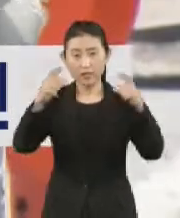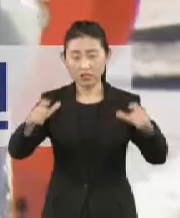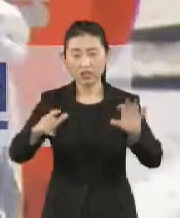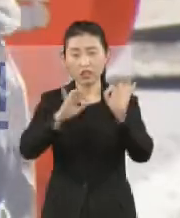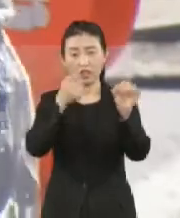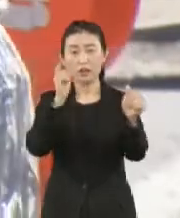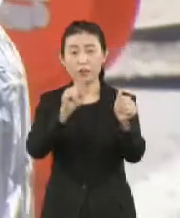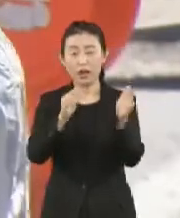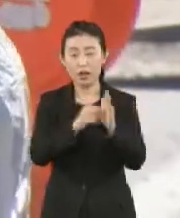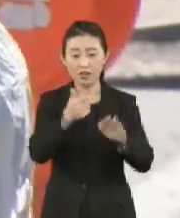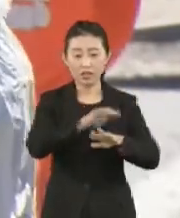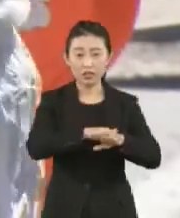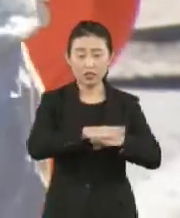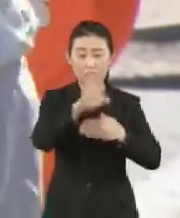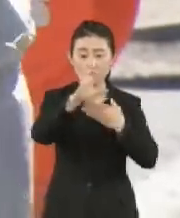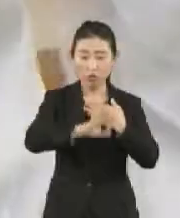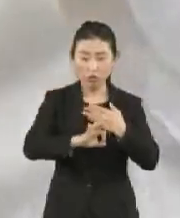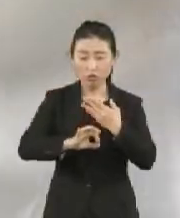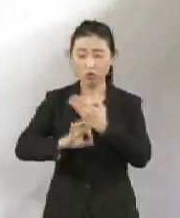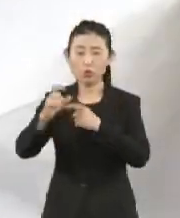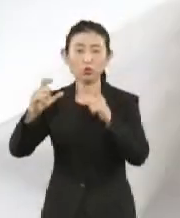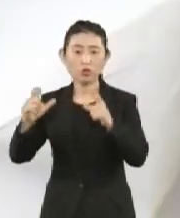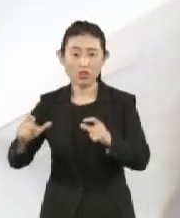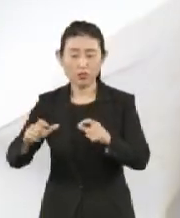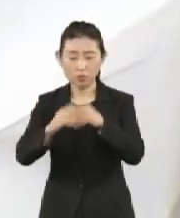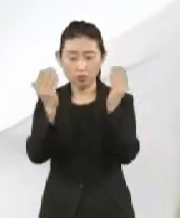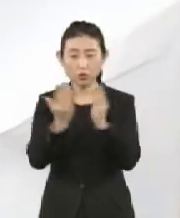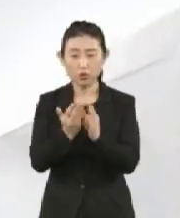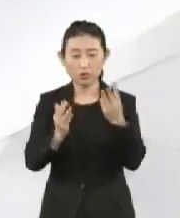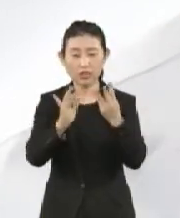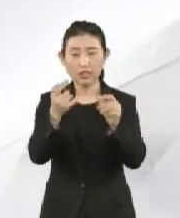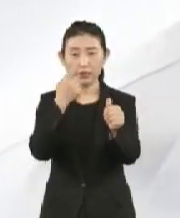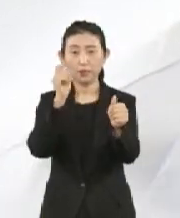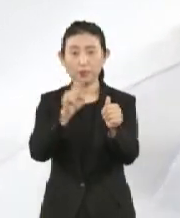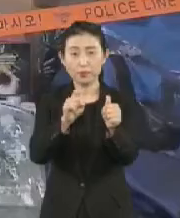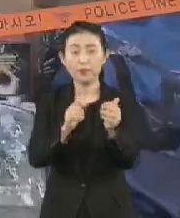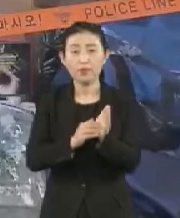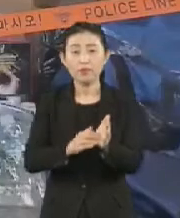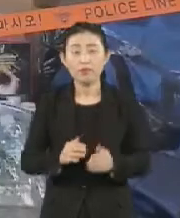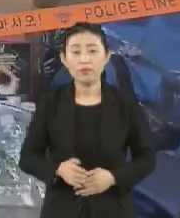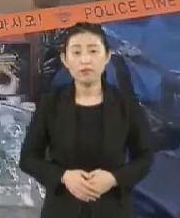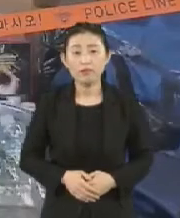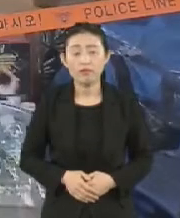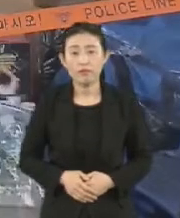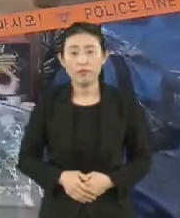됐고 대전에서는 서구와 동구에서 3명이 추가 감염 됐습니다